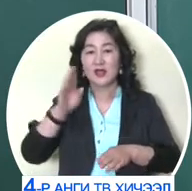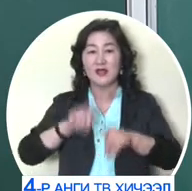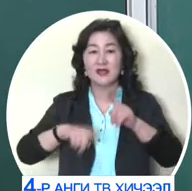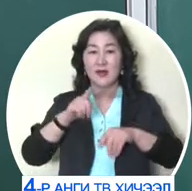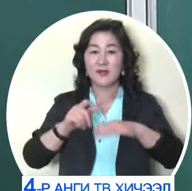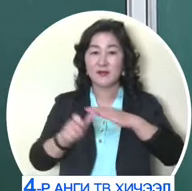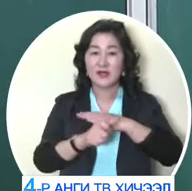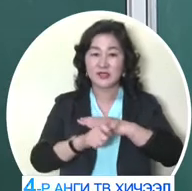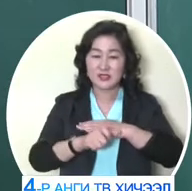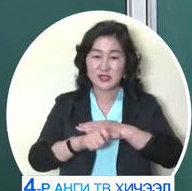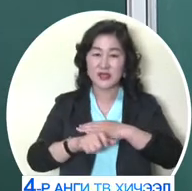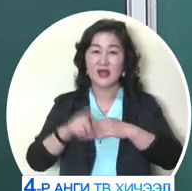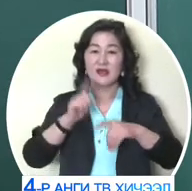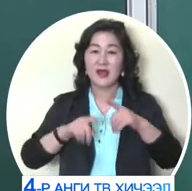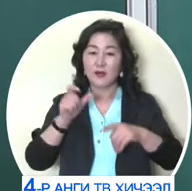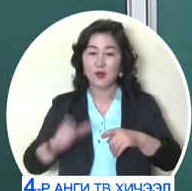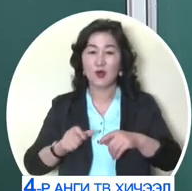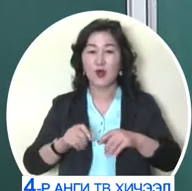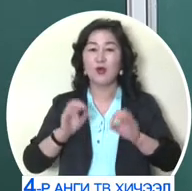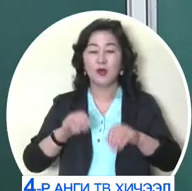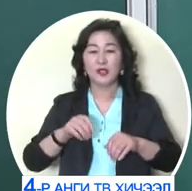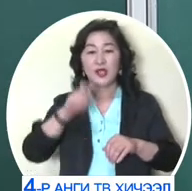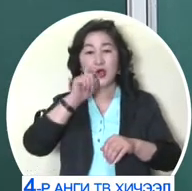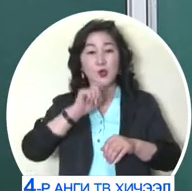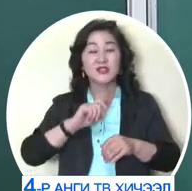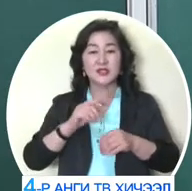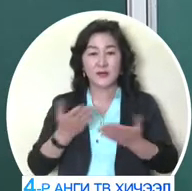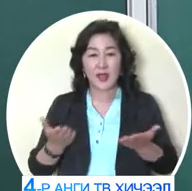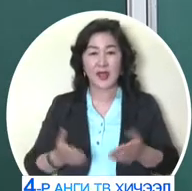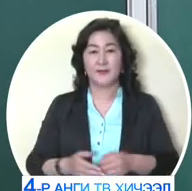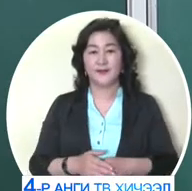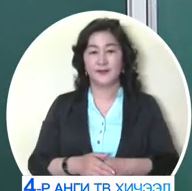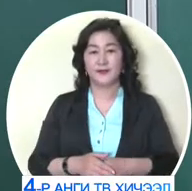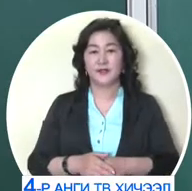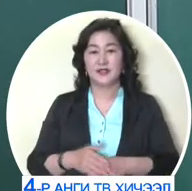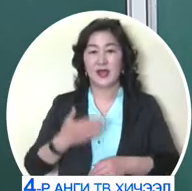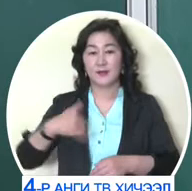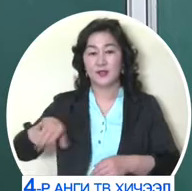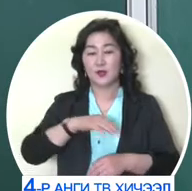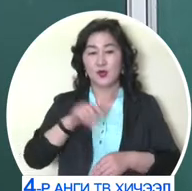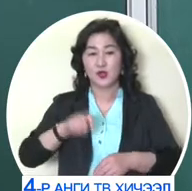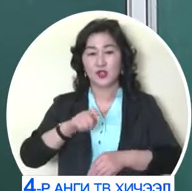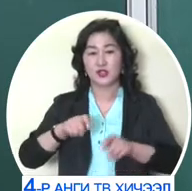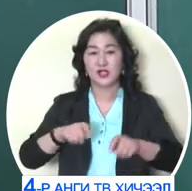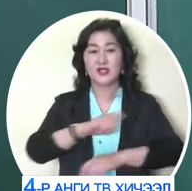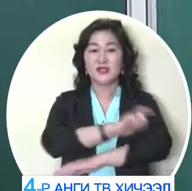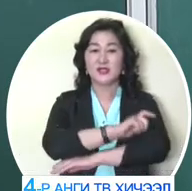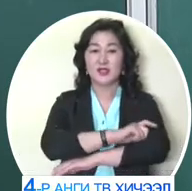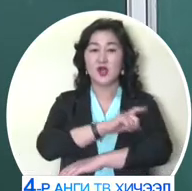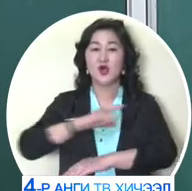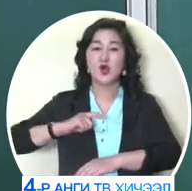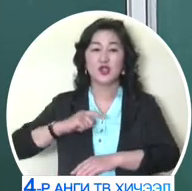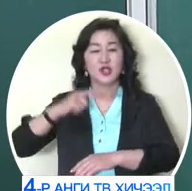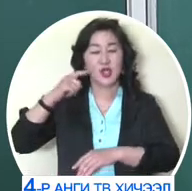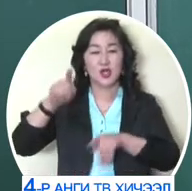талаар гэрүүлийн гишүүдтэйгээ ярилцаарай. Бид бүхэн өнөөдрийнхээ хичээлээрээ өөрсдийнхөө төсөөлөн боддог тэр зүйлийг